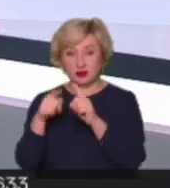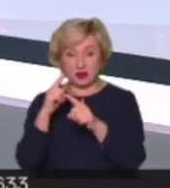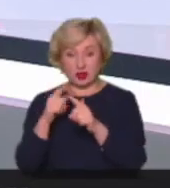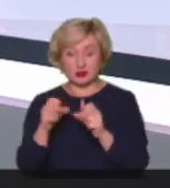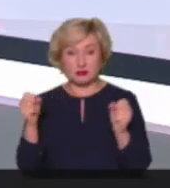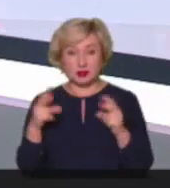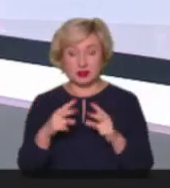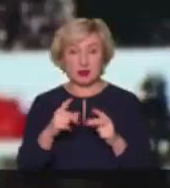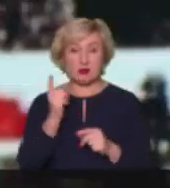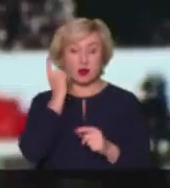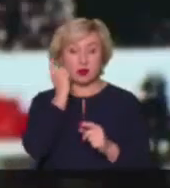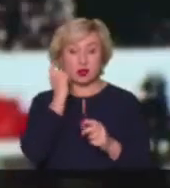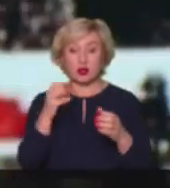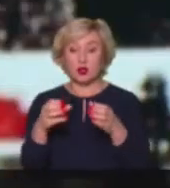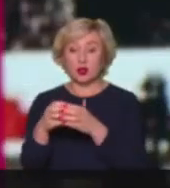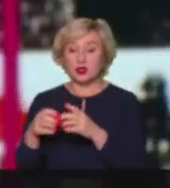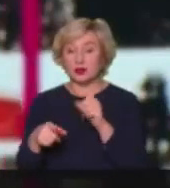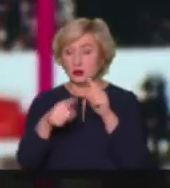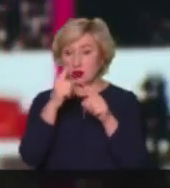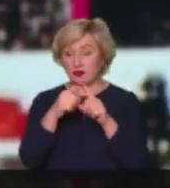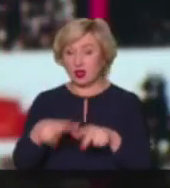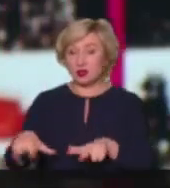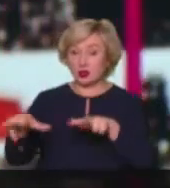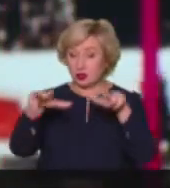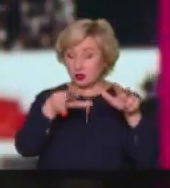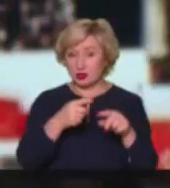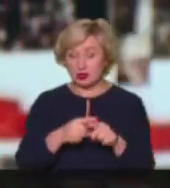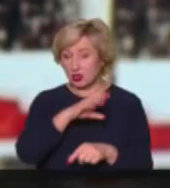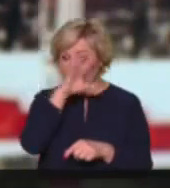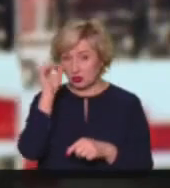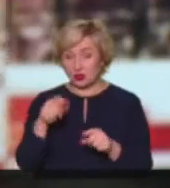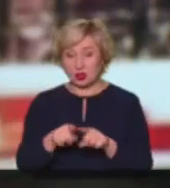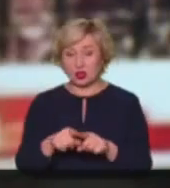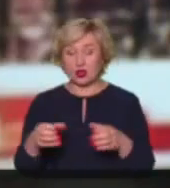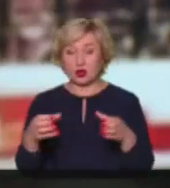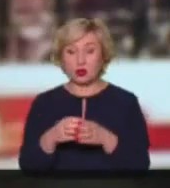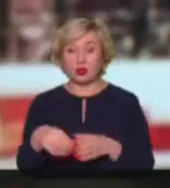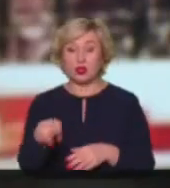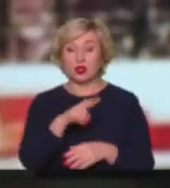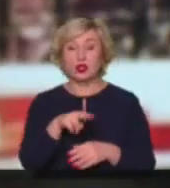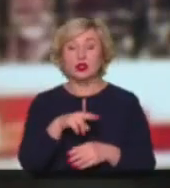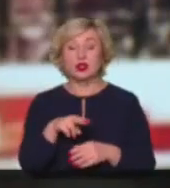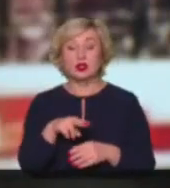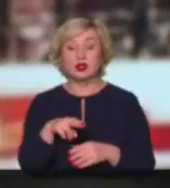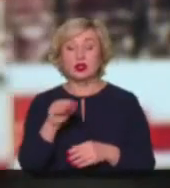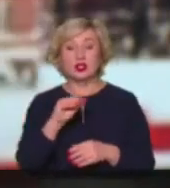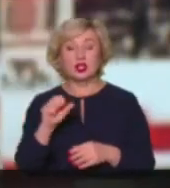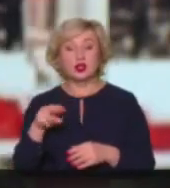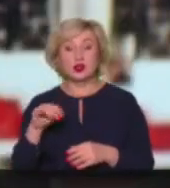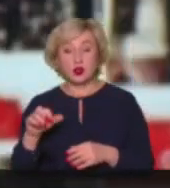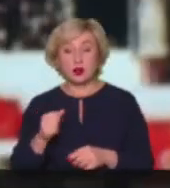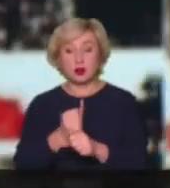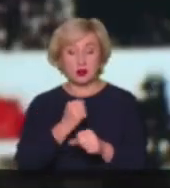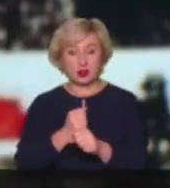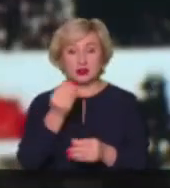в спеціальних мобільних вогневих групах він збиває дрони а цієї ночі Отакі групи як у Дж у джуджули у джуджули вони попрацювали